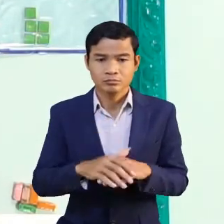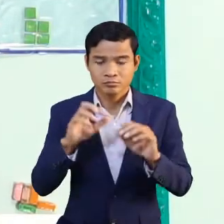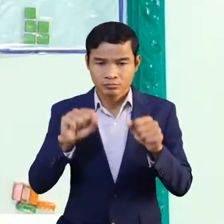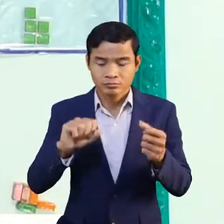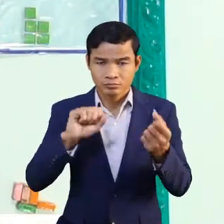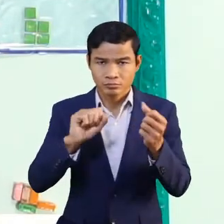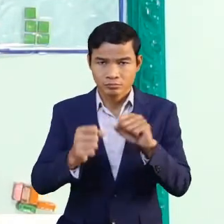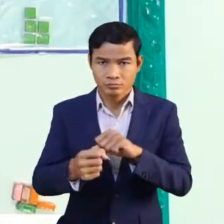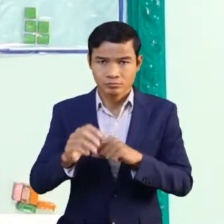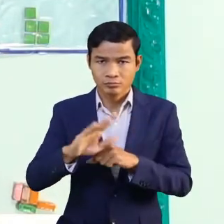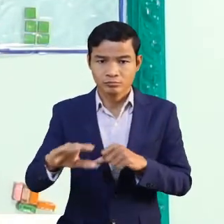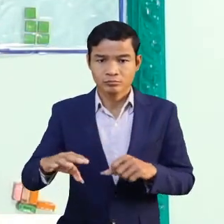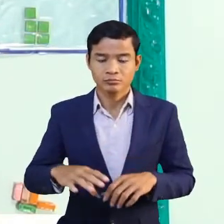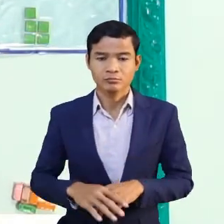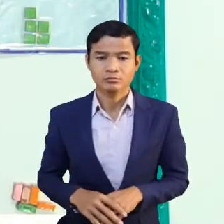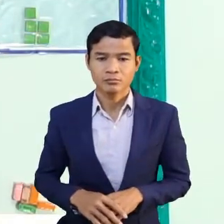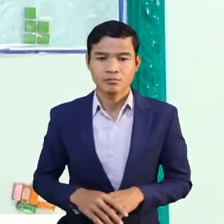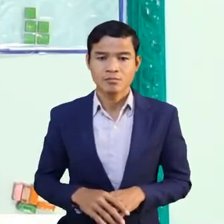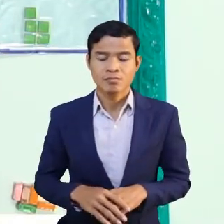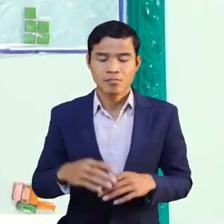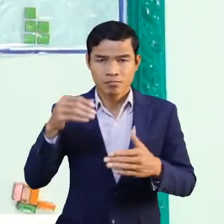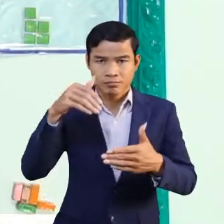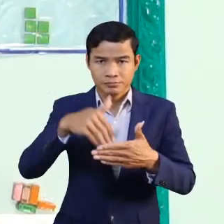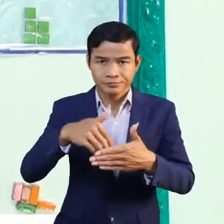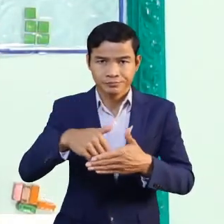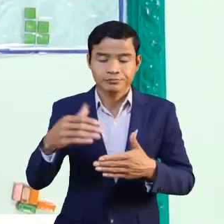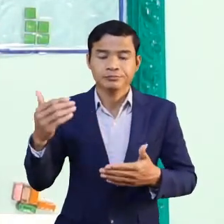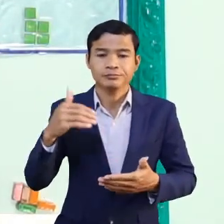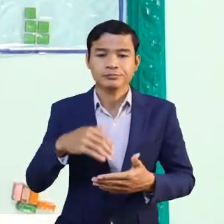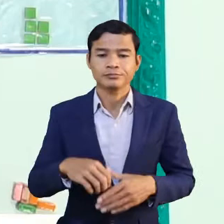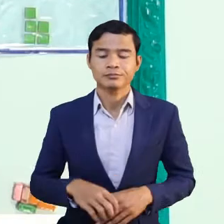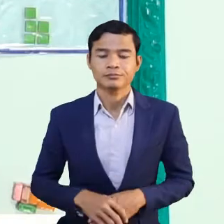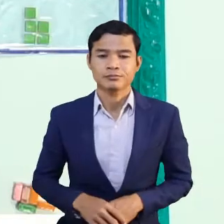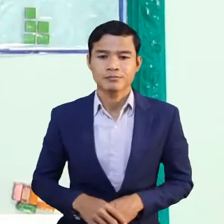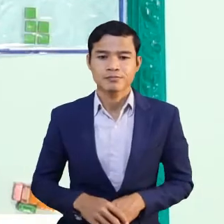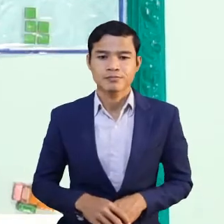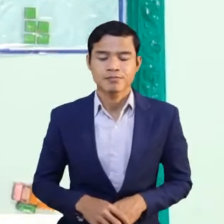យើងអាចបដូរចេញបានហើយតាចាំដាក់ចូលវិញណា